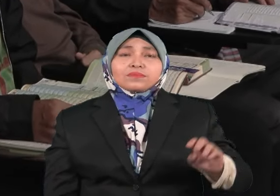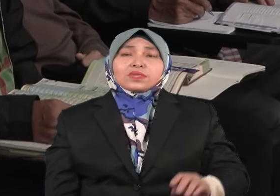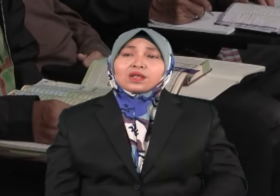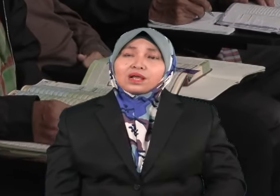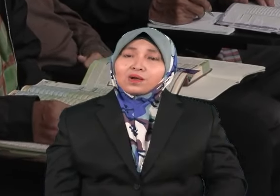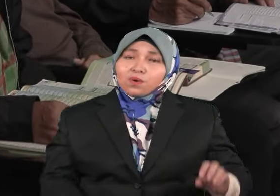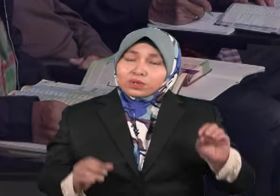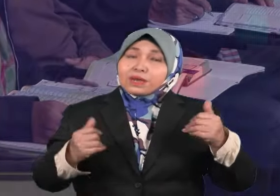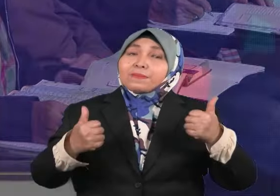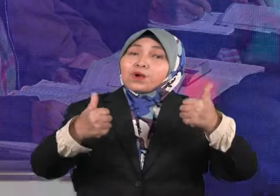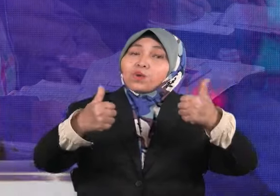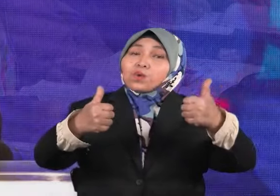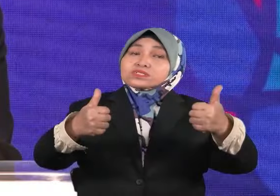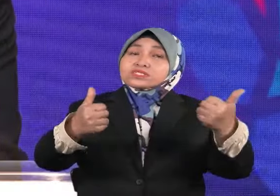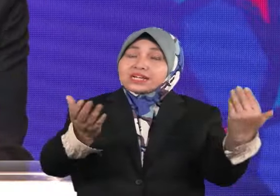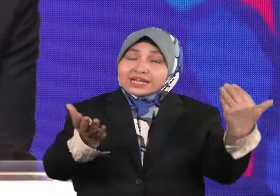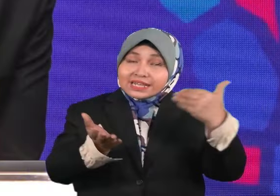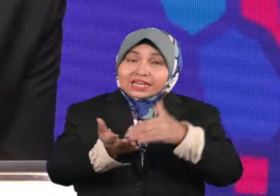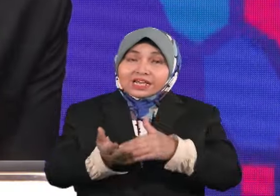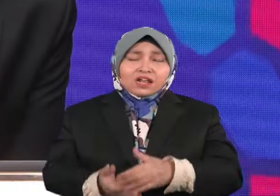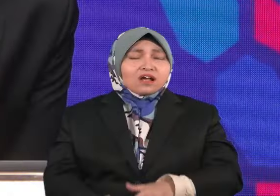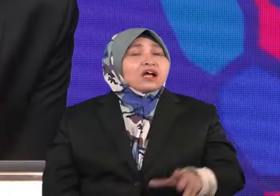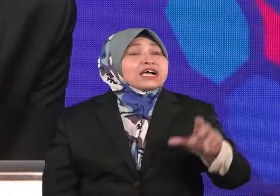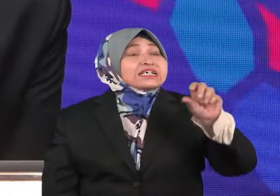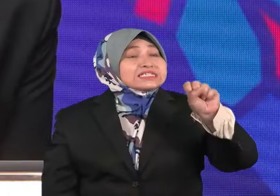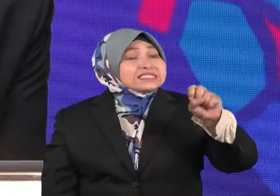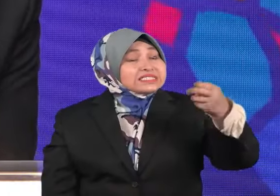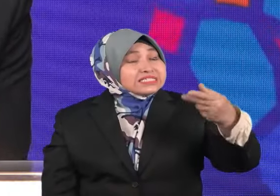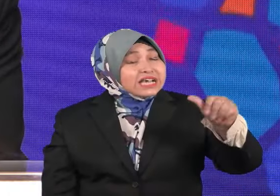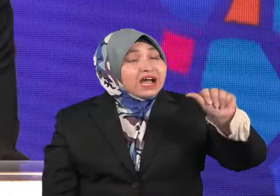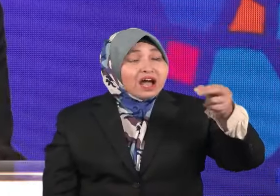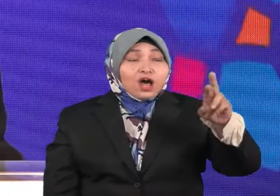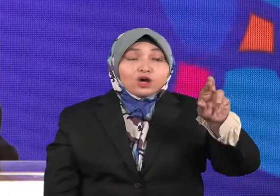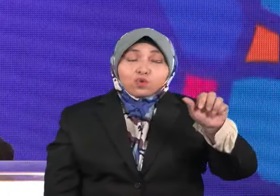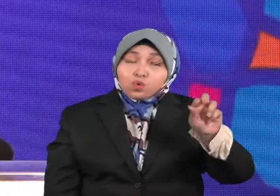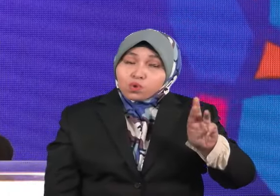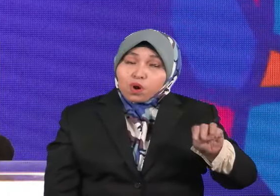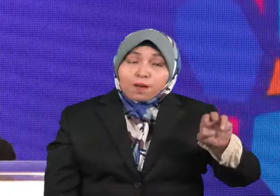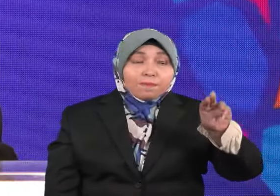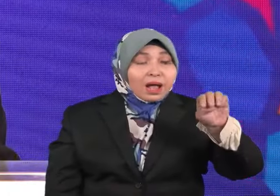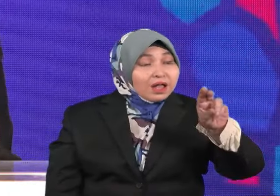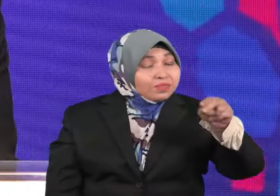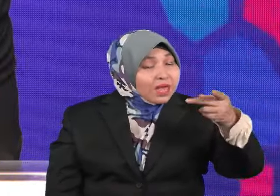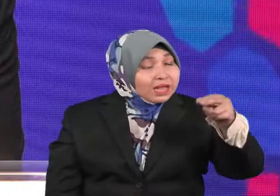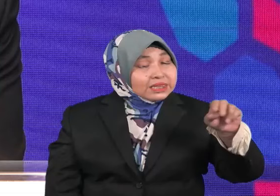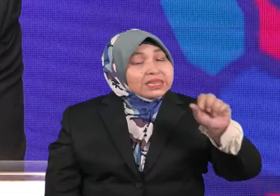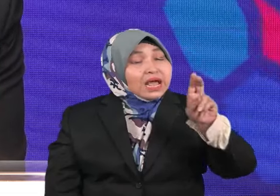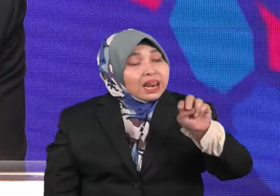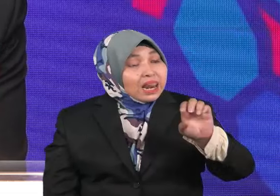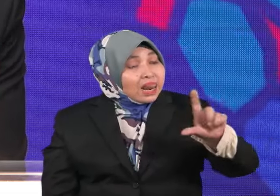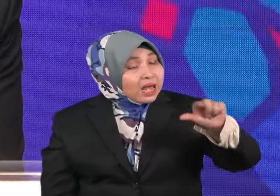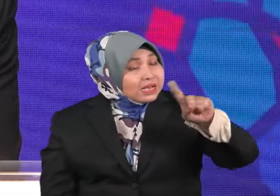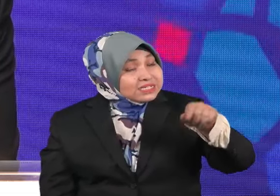Okey, bagus. Sekali lagi. Syahru Ramadan